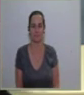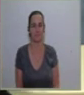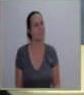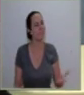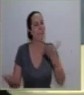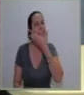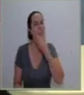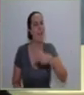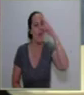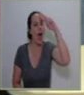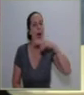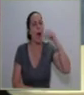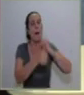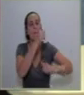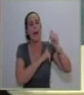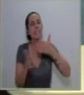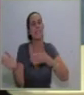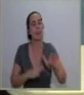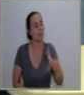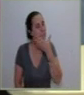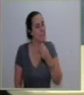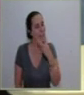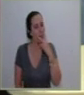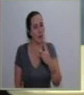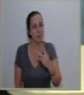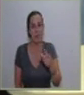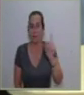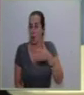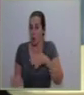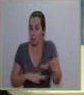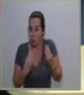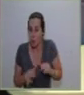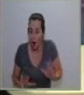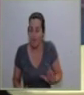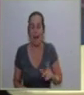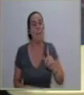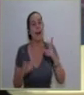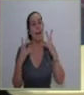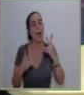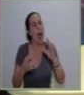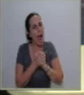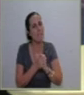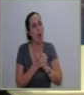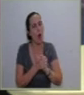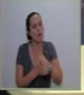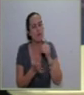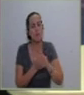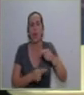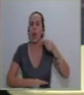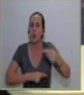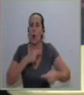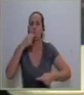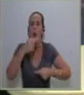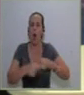איזה יופי, אבות אבותיכם הסתדרו במדבר, זה יפה לראות. כן, הם לא הסתדרו כל כך טוב, אבל העיקר החברות שלהם שהמשיכה דורות של